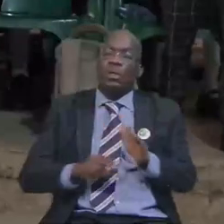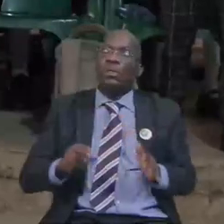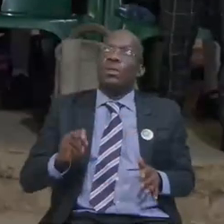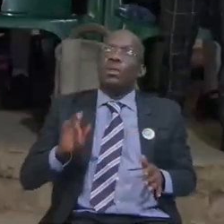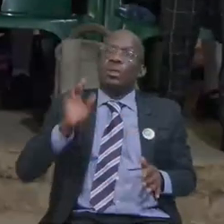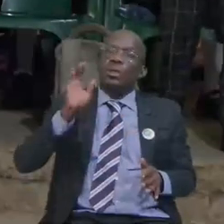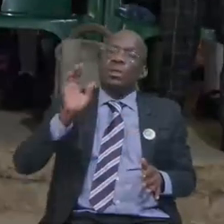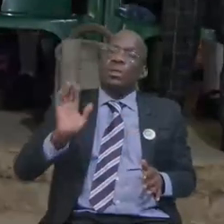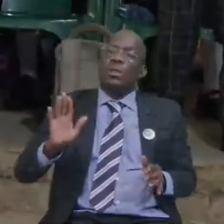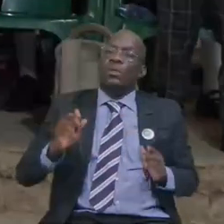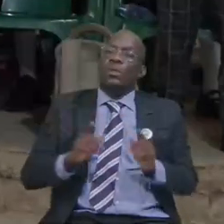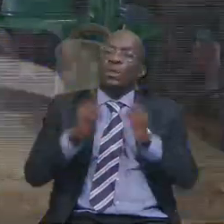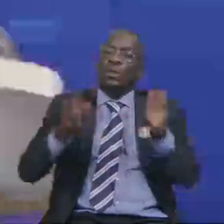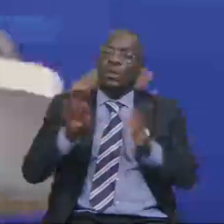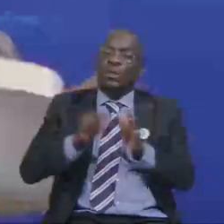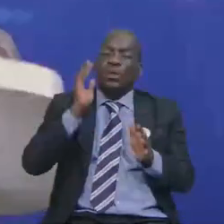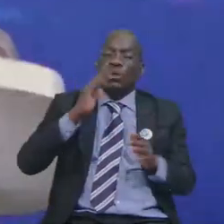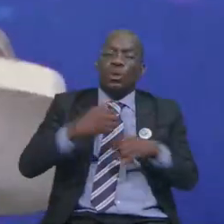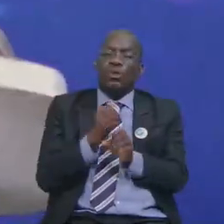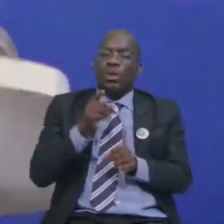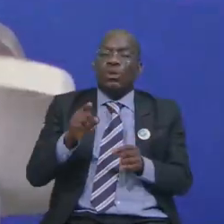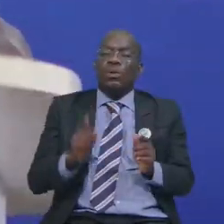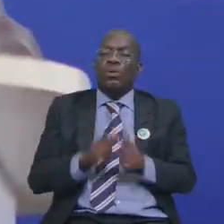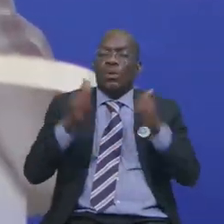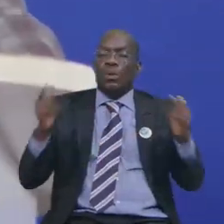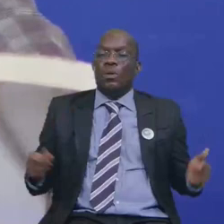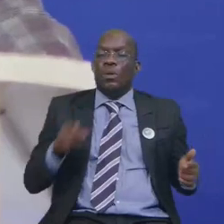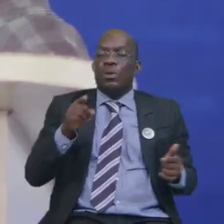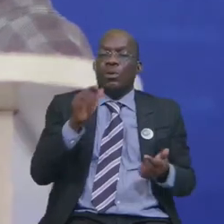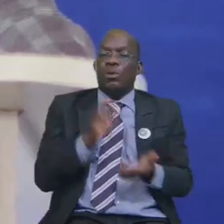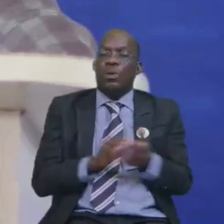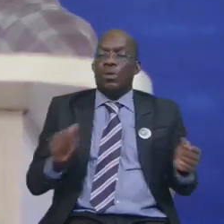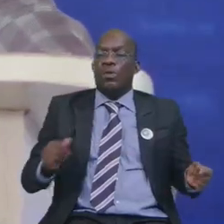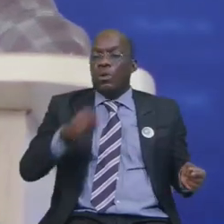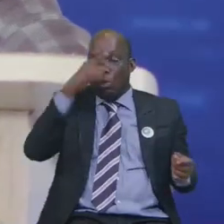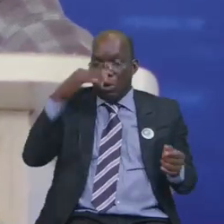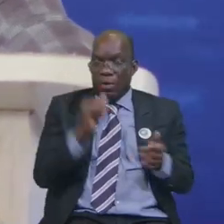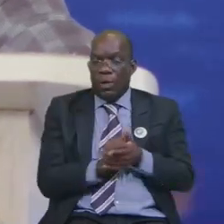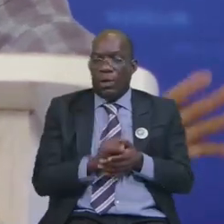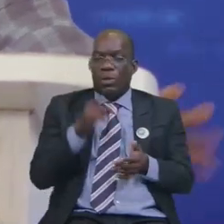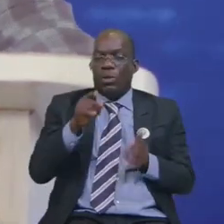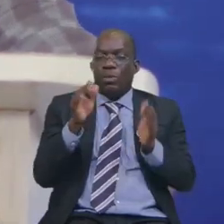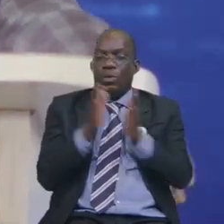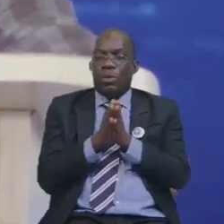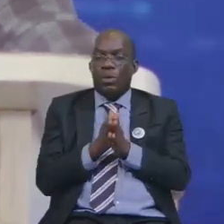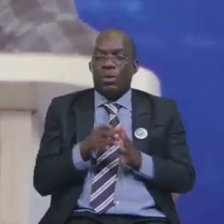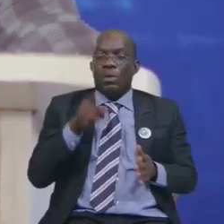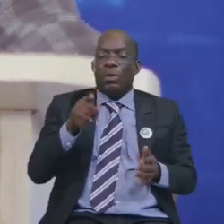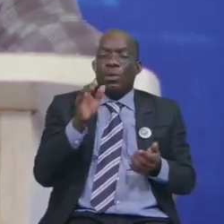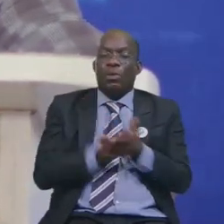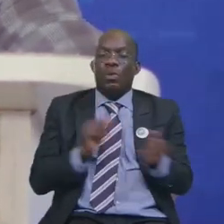que sa grandeur te rendra grand grand tu crois pour cela tu pries tu crois